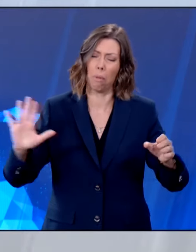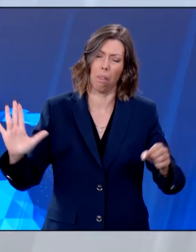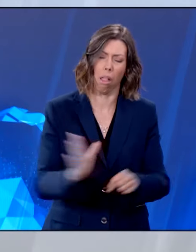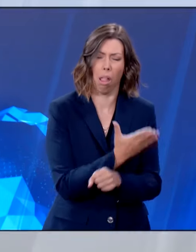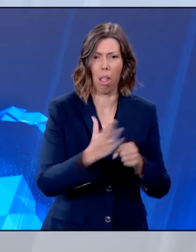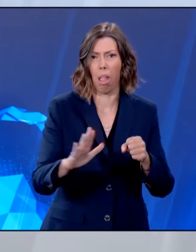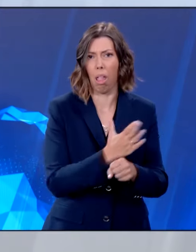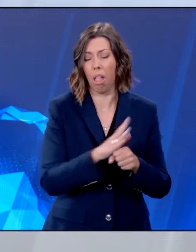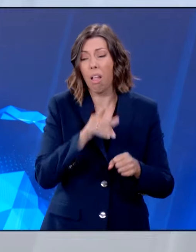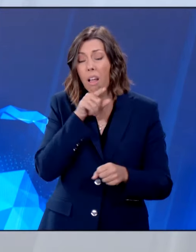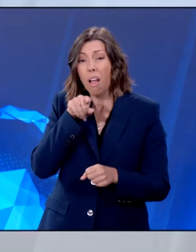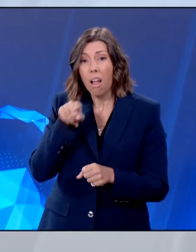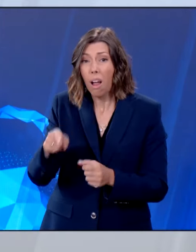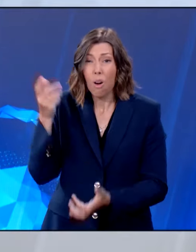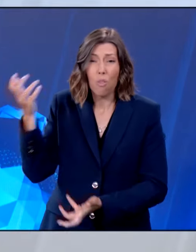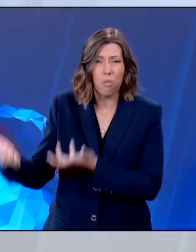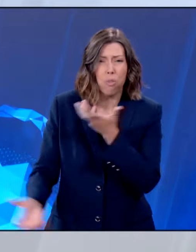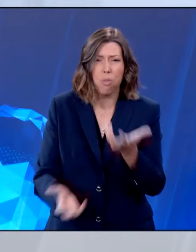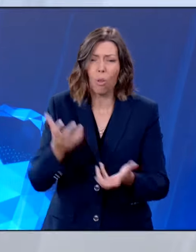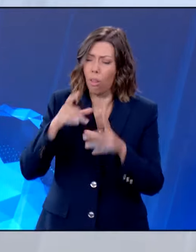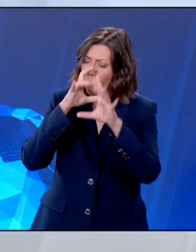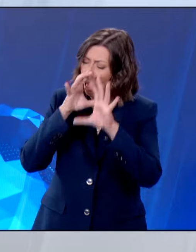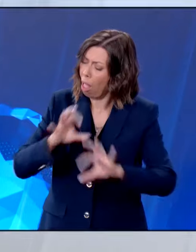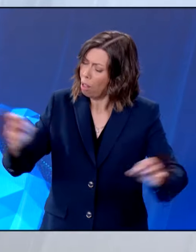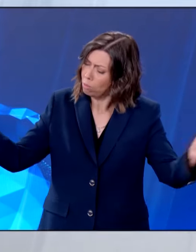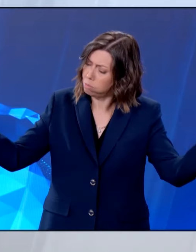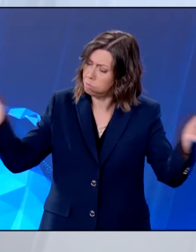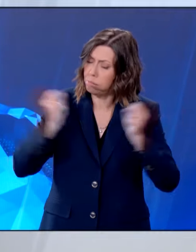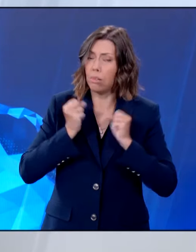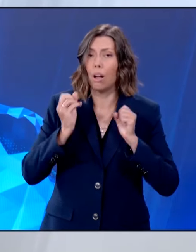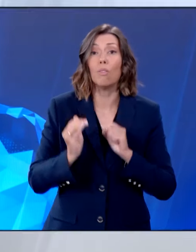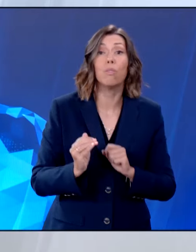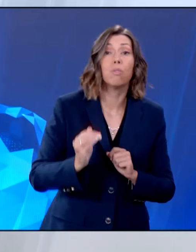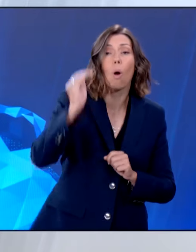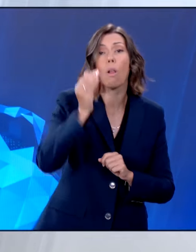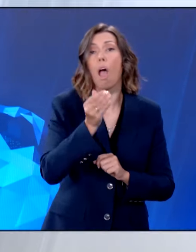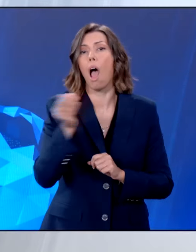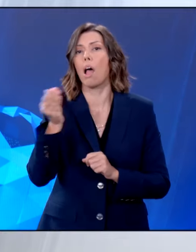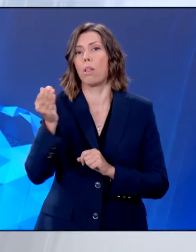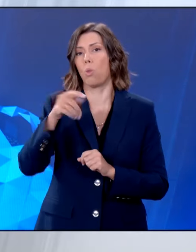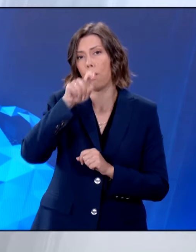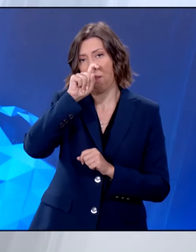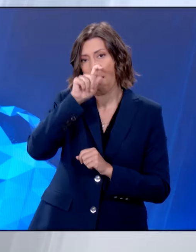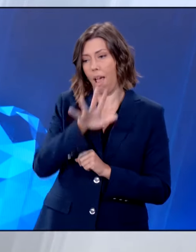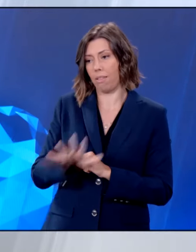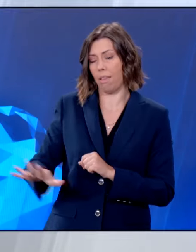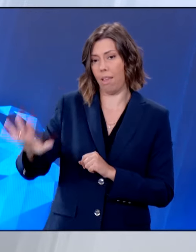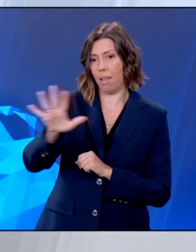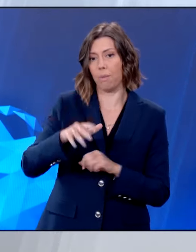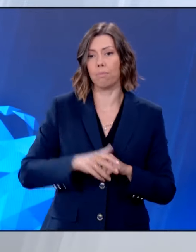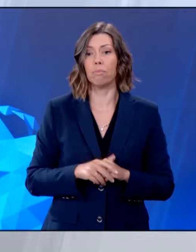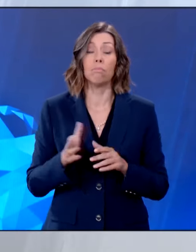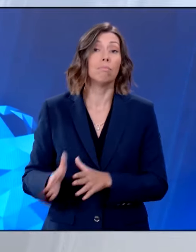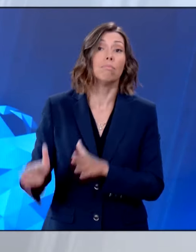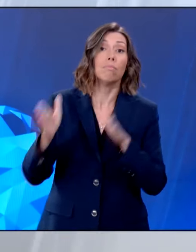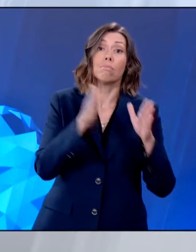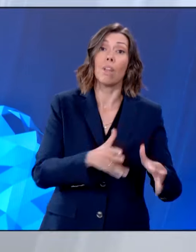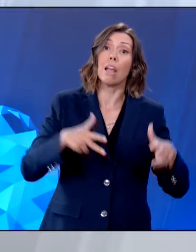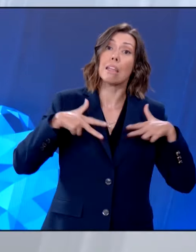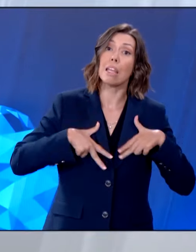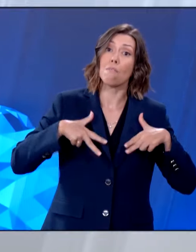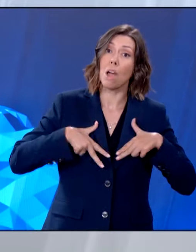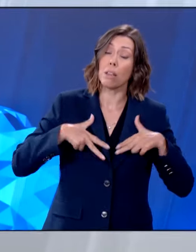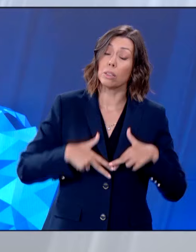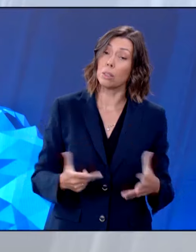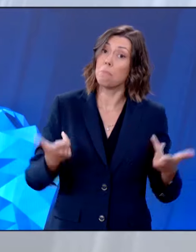που έσπηρε τον όλεθρο στην βορειοανατολική Αττική. Διαφορετική είναι η εικόνα για την καταστροφή που φαίνεται να έχει η κυβέρνηση, με τον